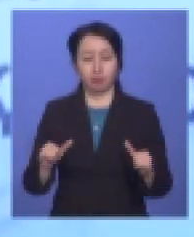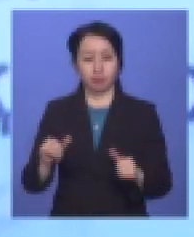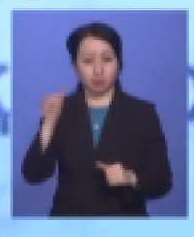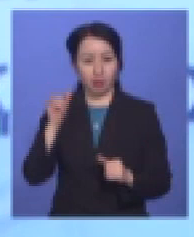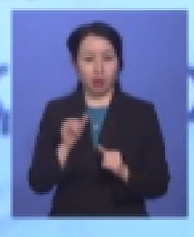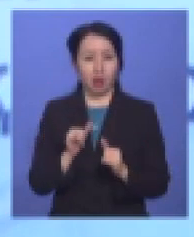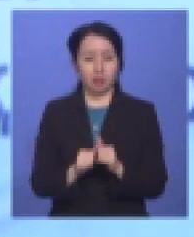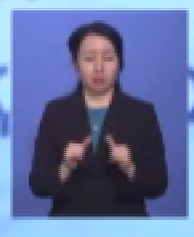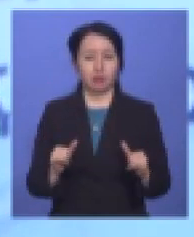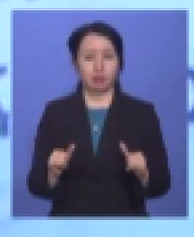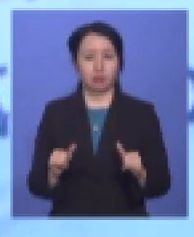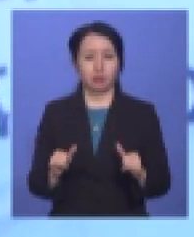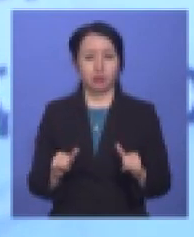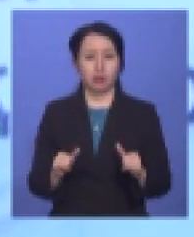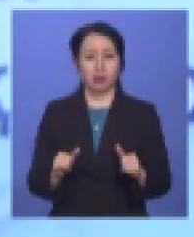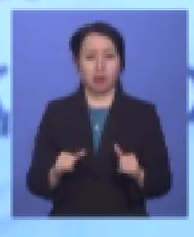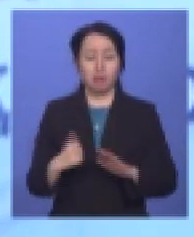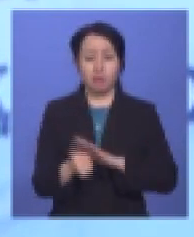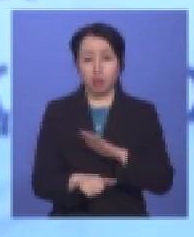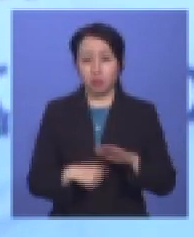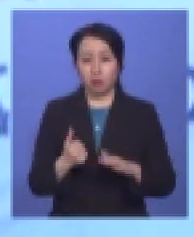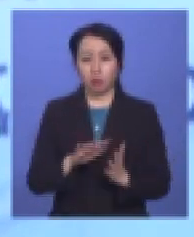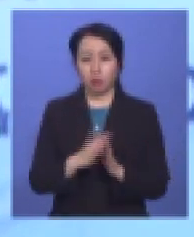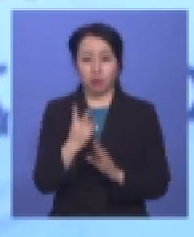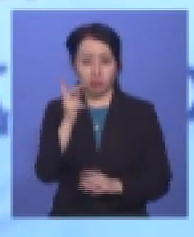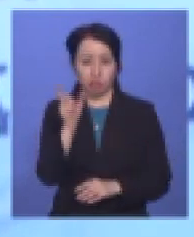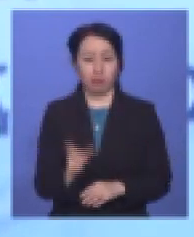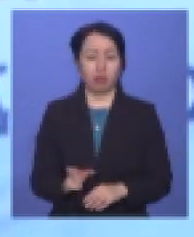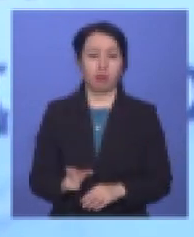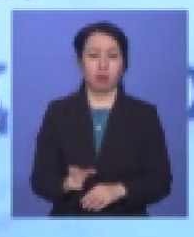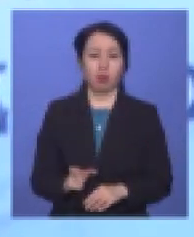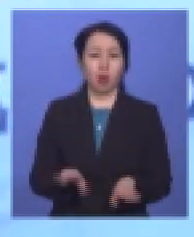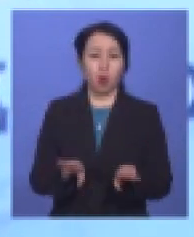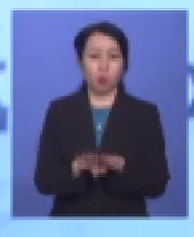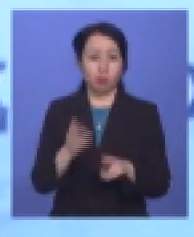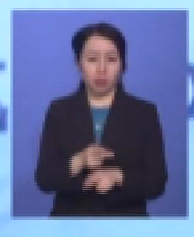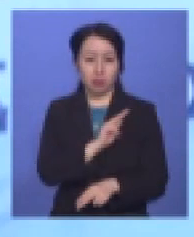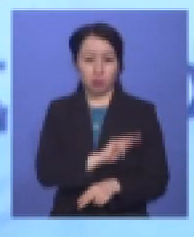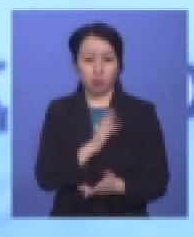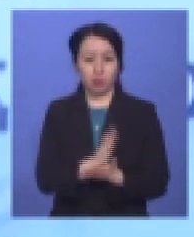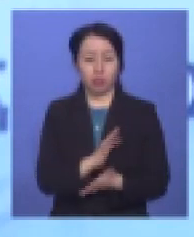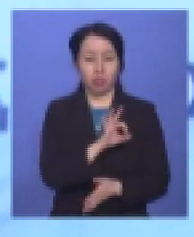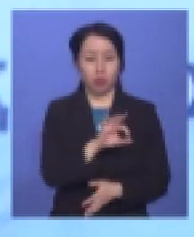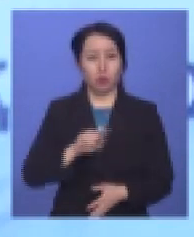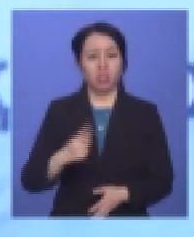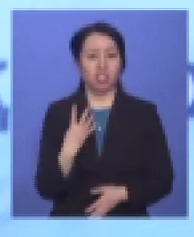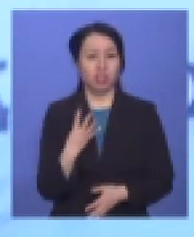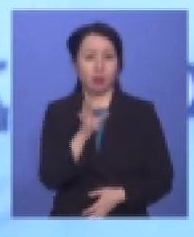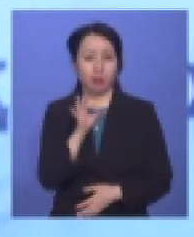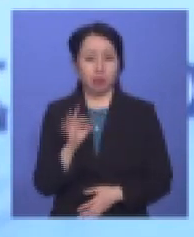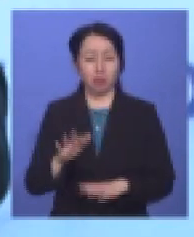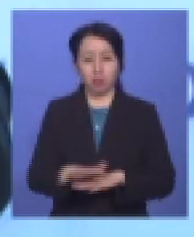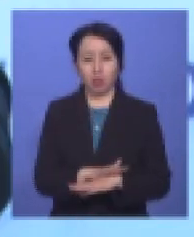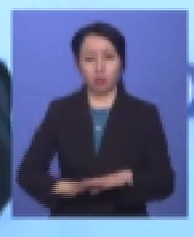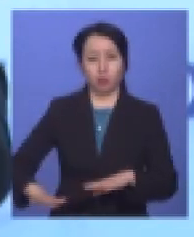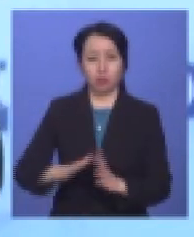хозяйства. Безработных по округу 2 человека. Уровень безработицы составляет 0,4%. На